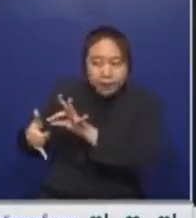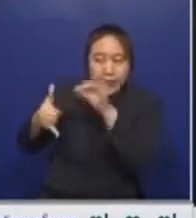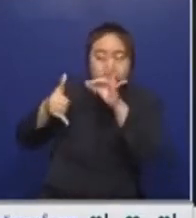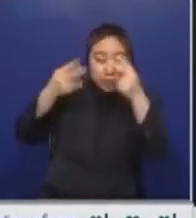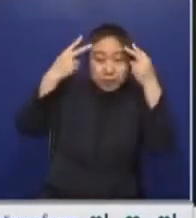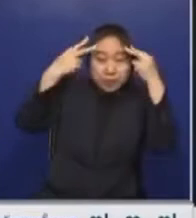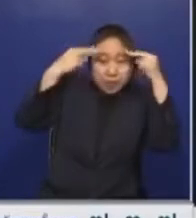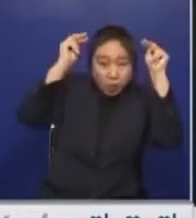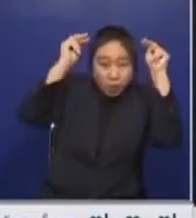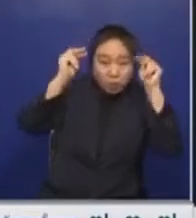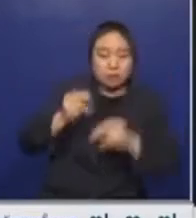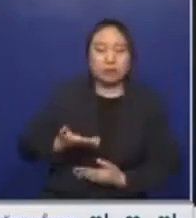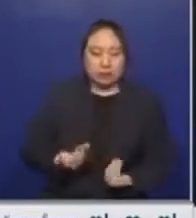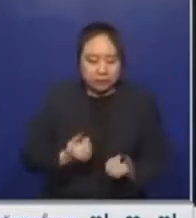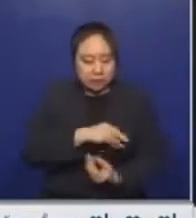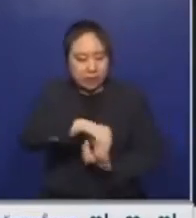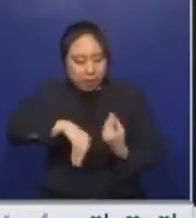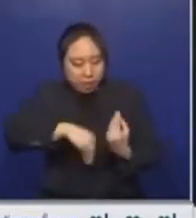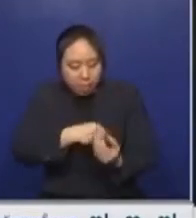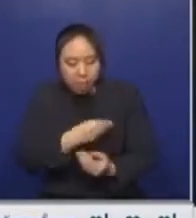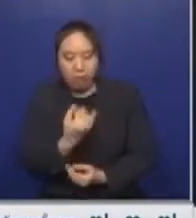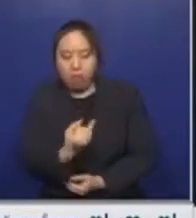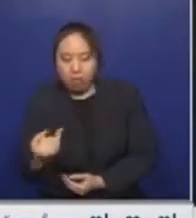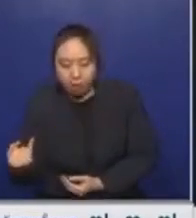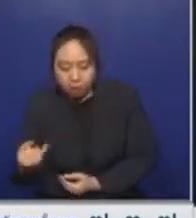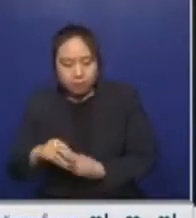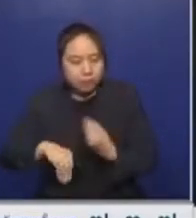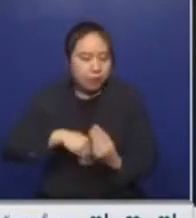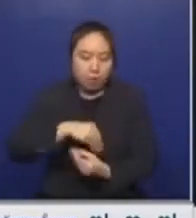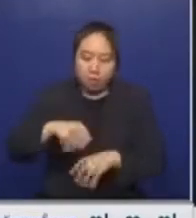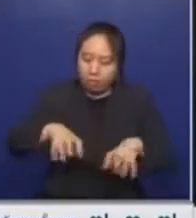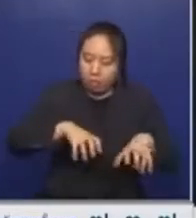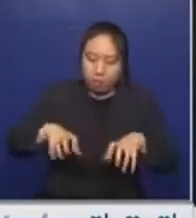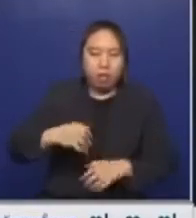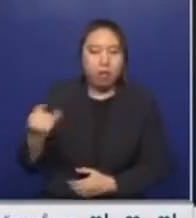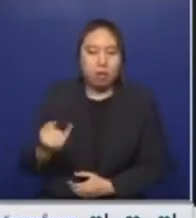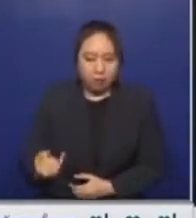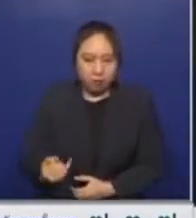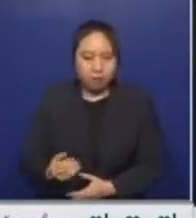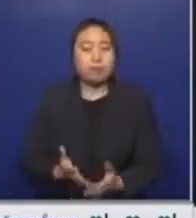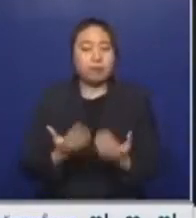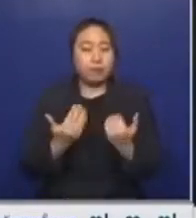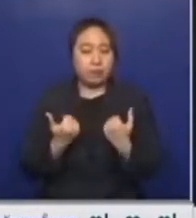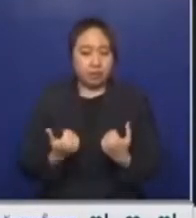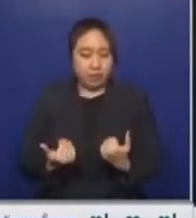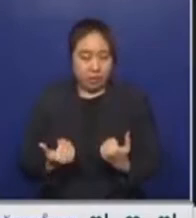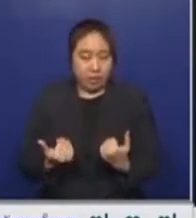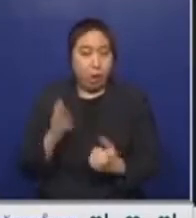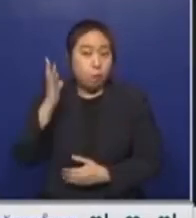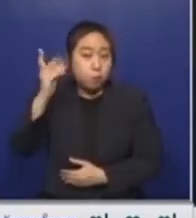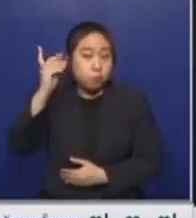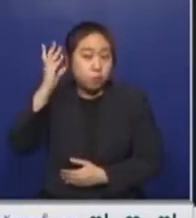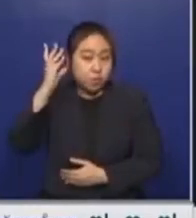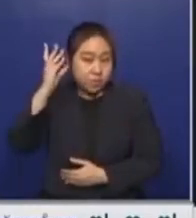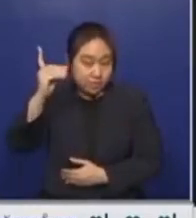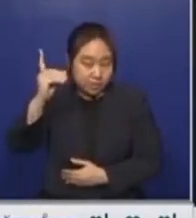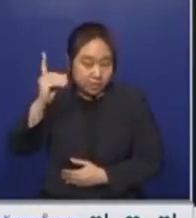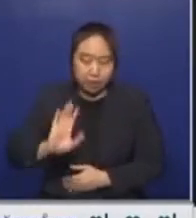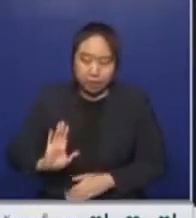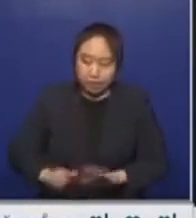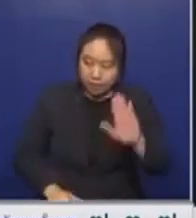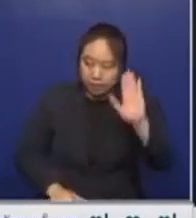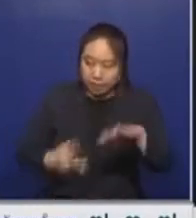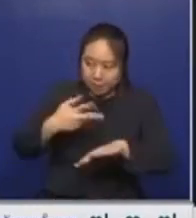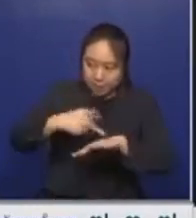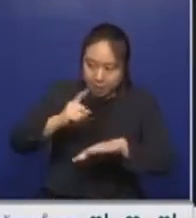ทำให้เศรษฐกิจล้มเหลวนะคะบริหารล้มเหลวนะคะดังนั้นเนี่ยวันในวันพรุ่งนี้นะคะท่านประธาน ผ